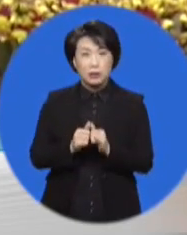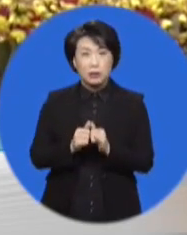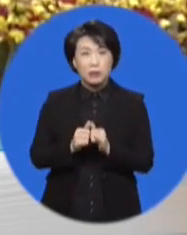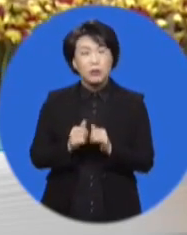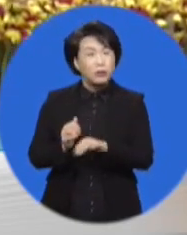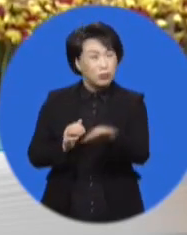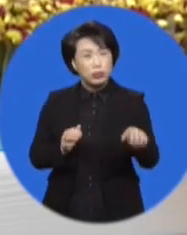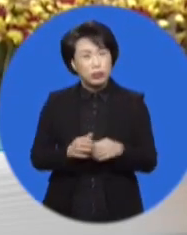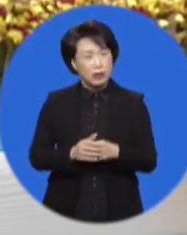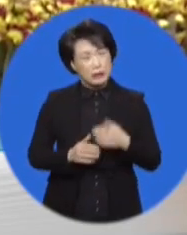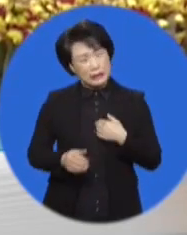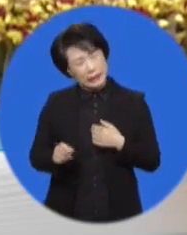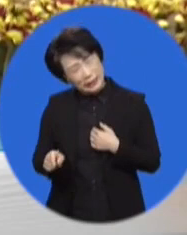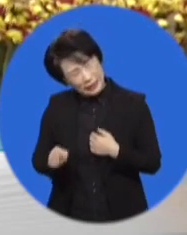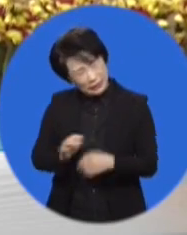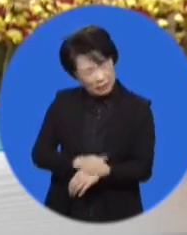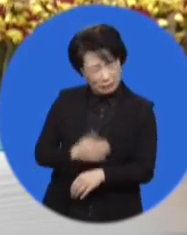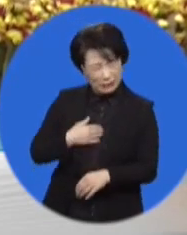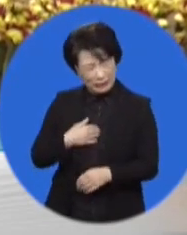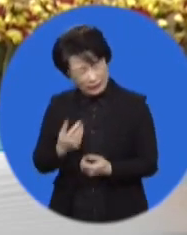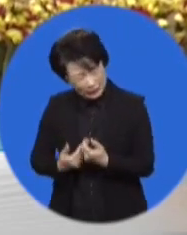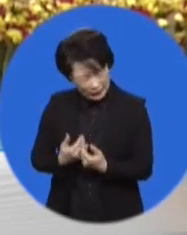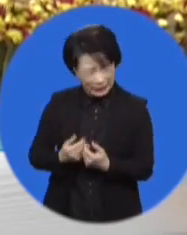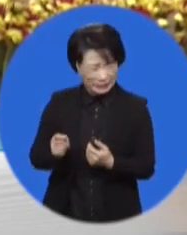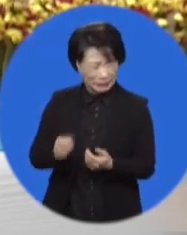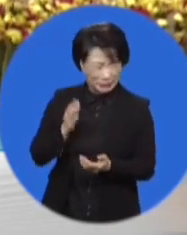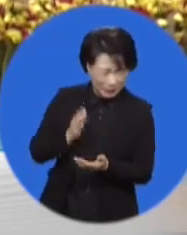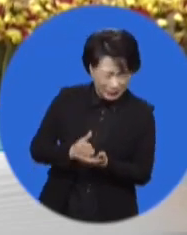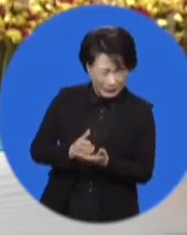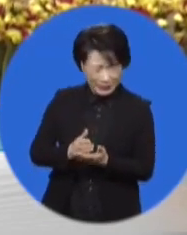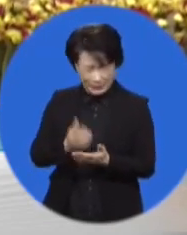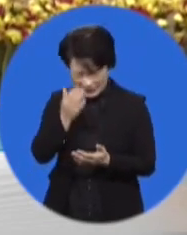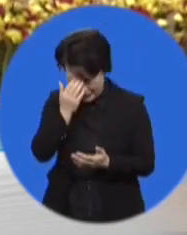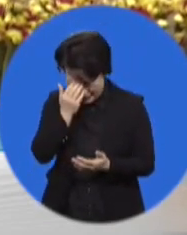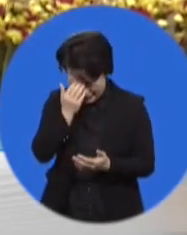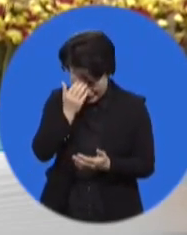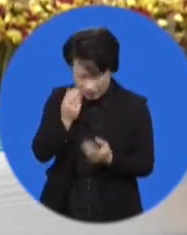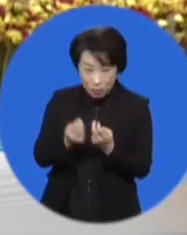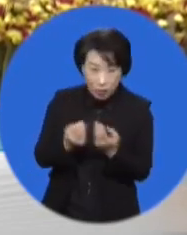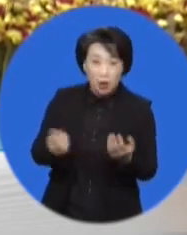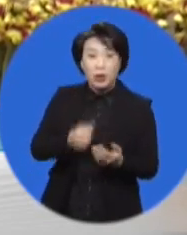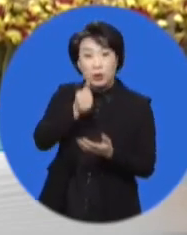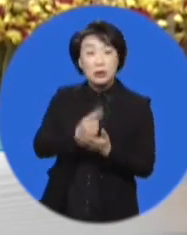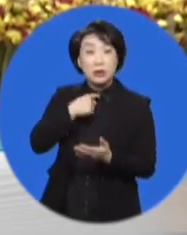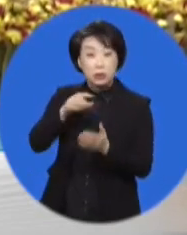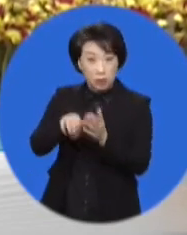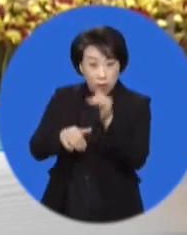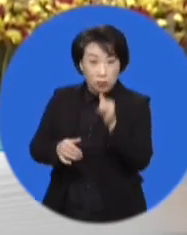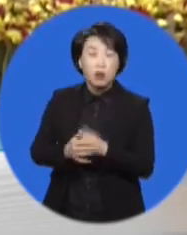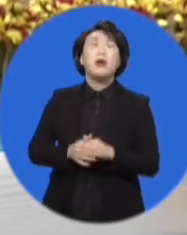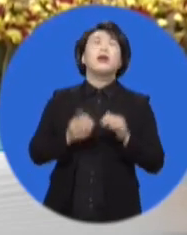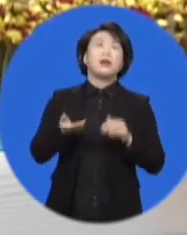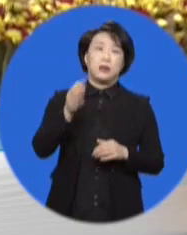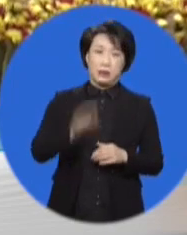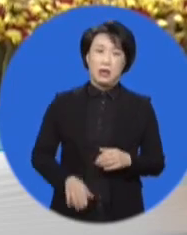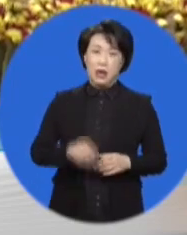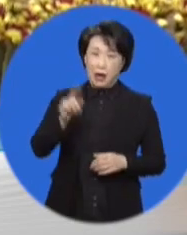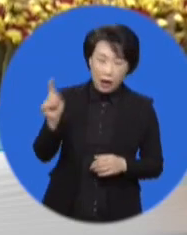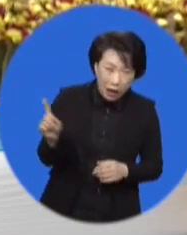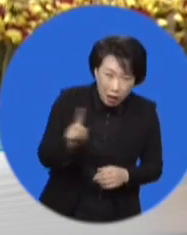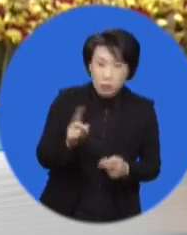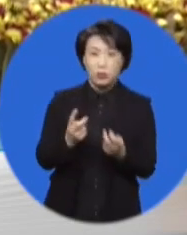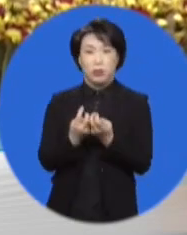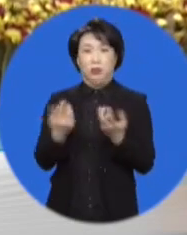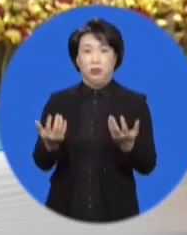잘못인데 이러면 안 되는데 부득이할 때도 있어요. 아무리 부득이어도 내 영혼 지옥